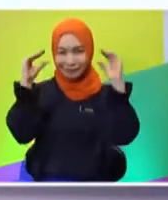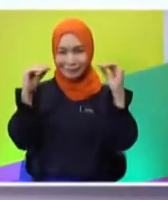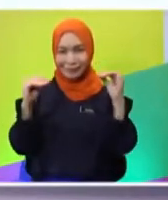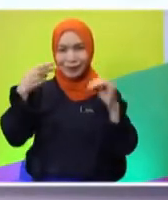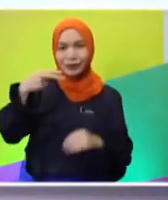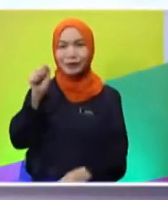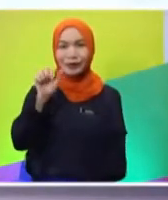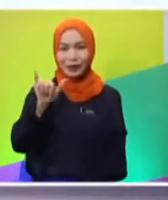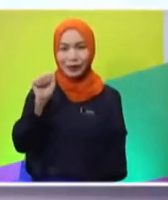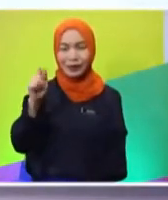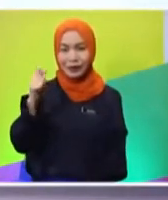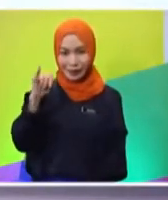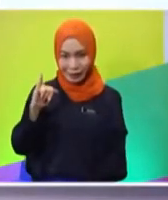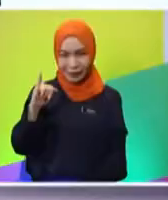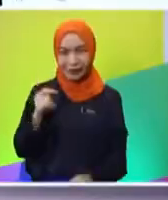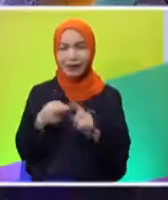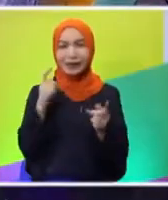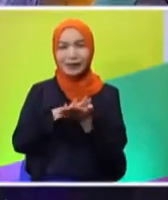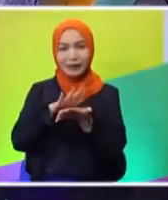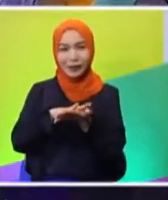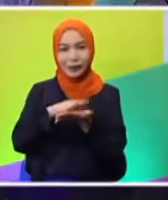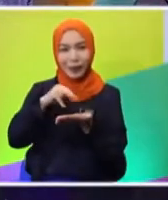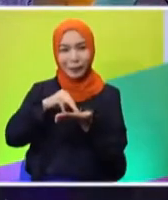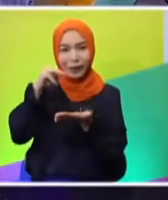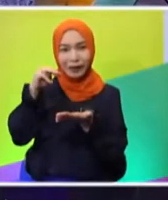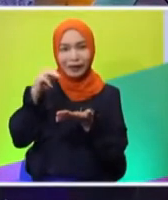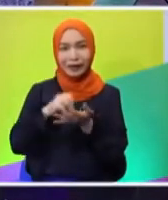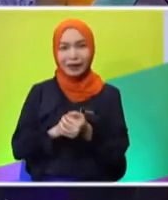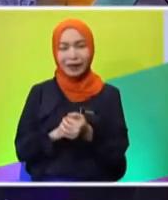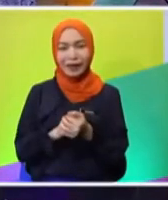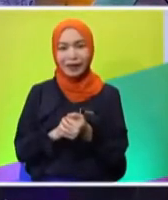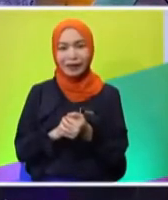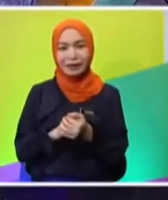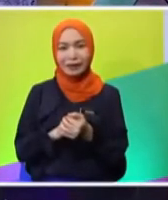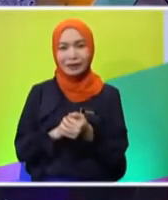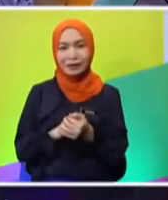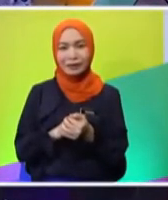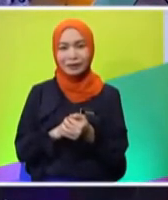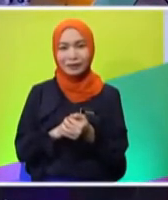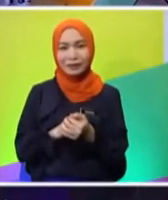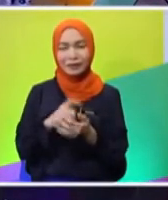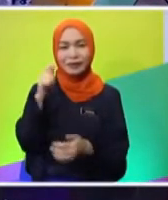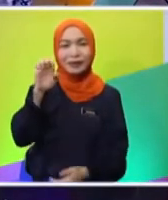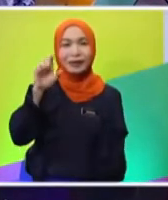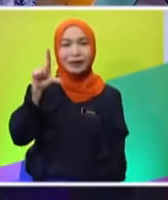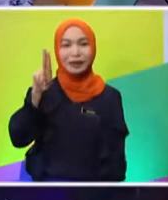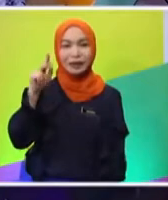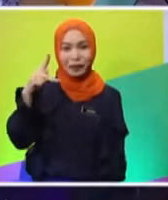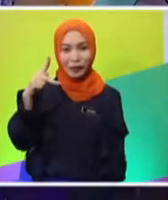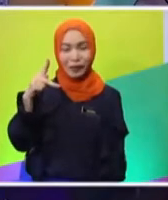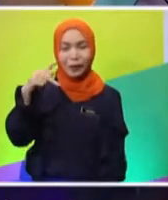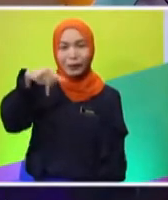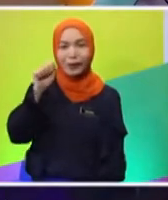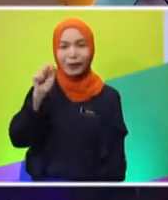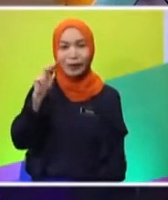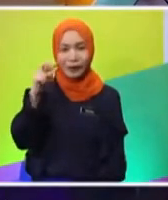Nurhayati sulaiman dari sekolah menengah kebangsaan Sungai manggis Teluk pagi megang selang Oka Baygon